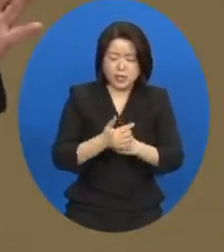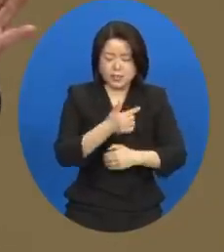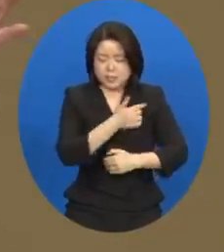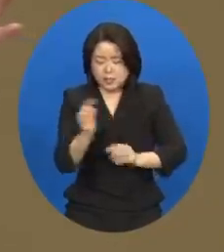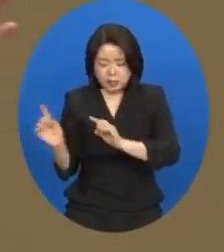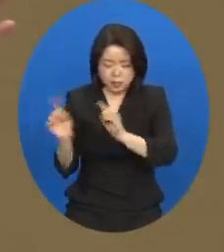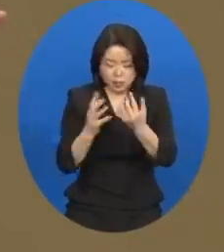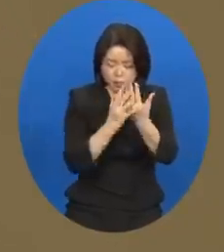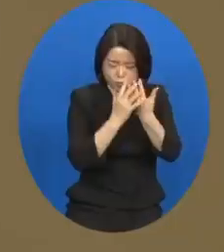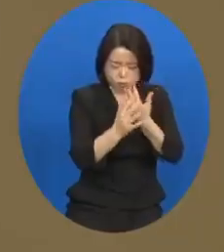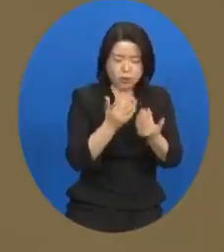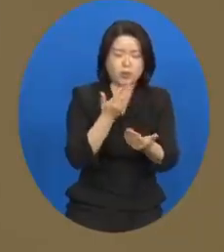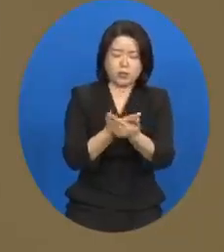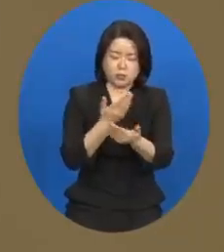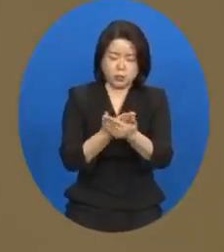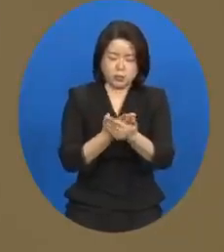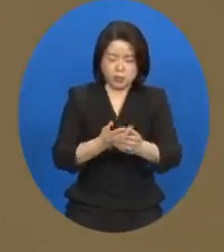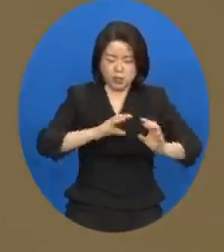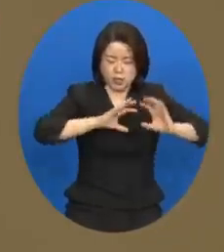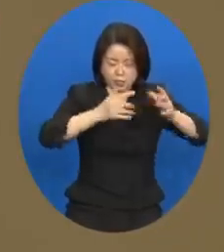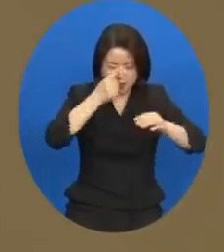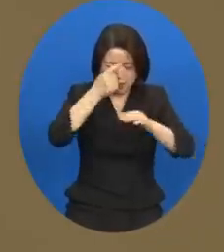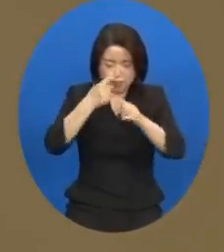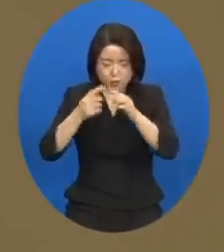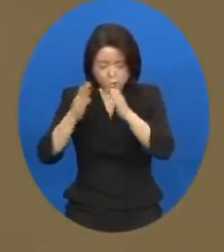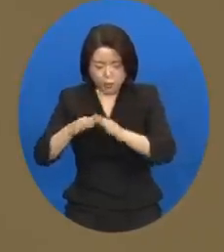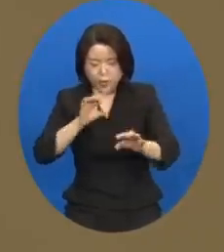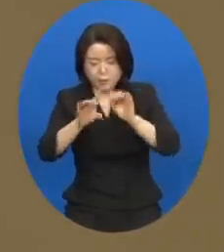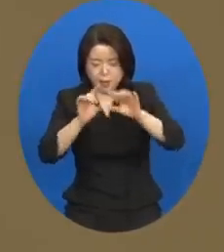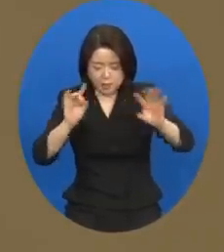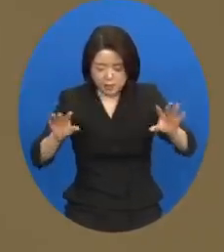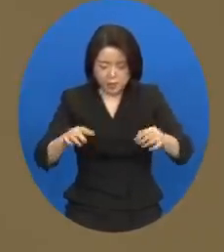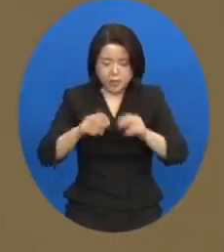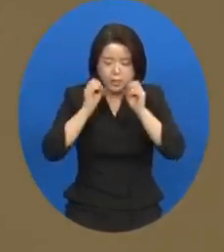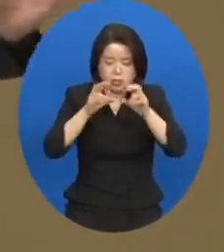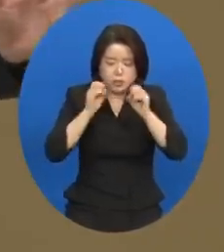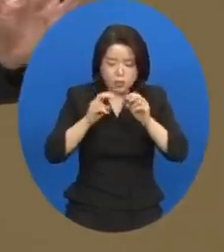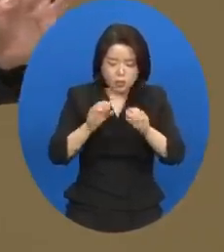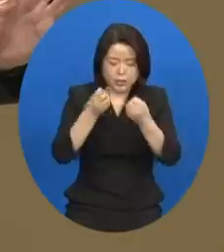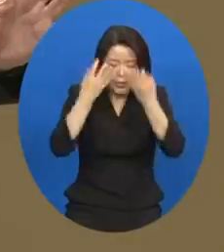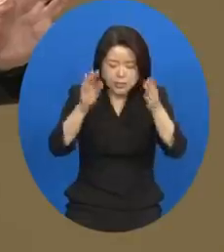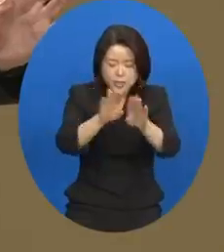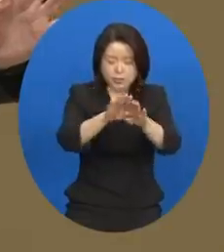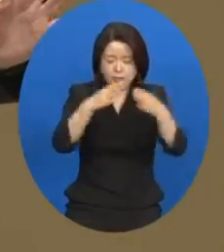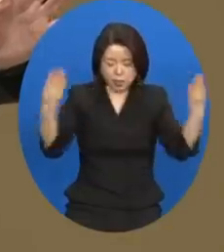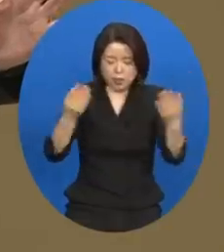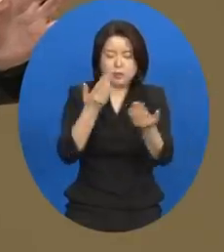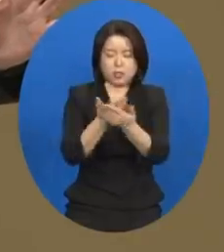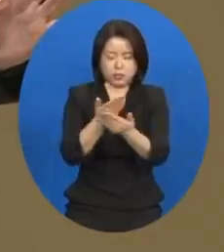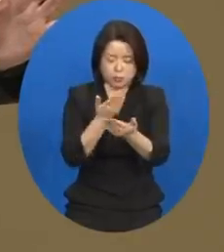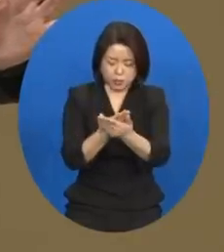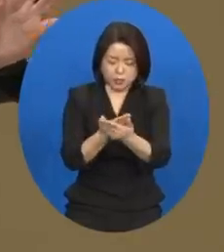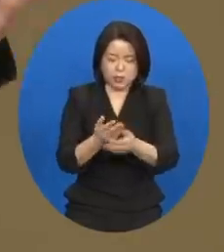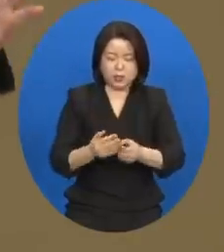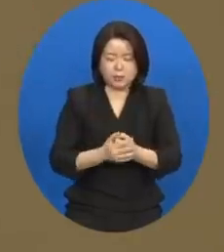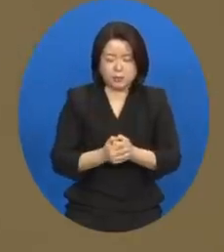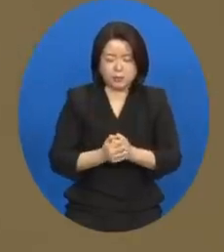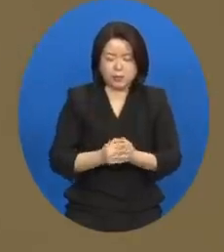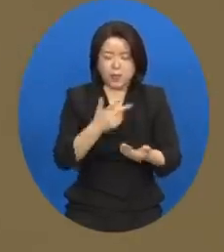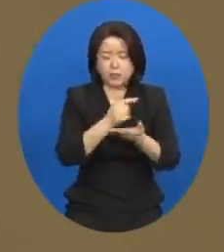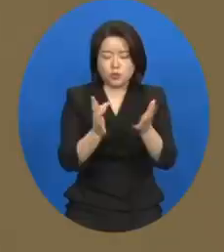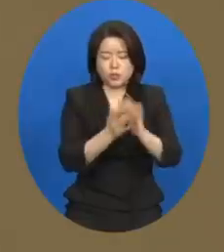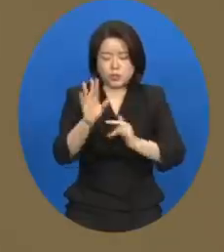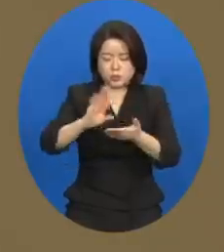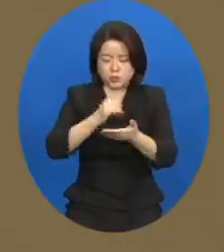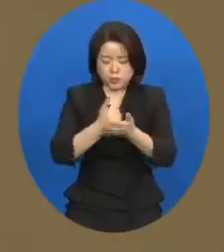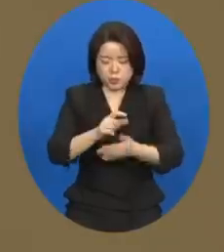대부흥이 일어나게 하소서. 나라와 교회들마다 선교의 새 문이 활짝 열리게 해 주옵소서. 주 예수